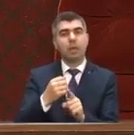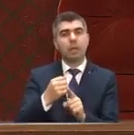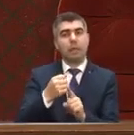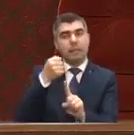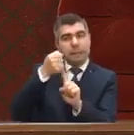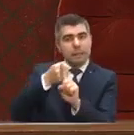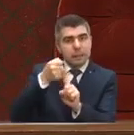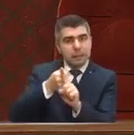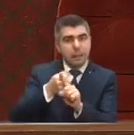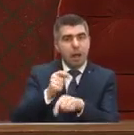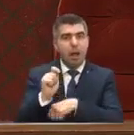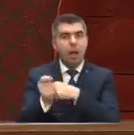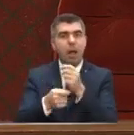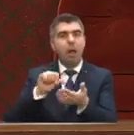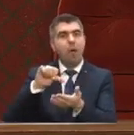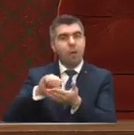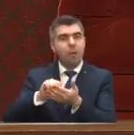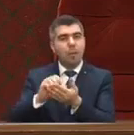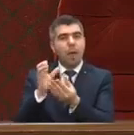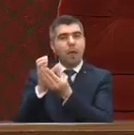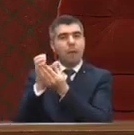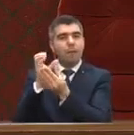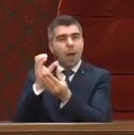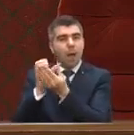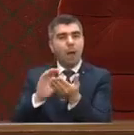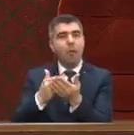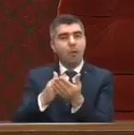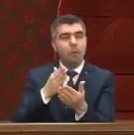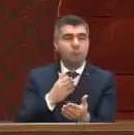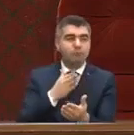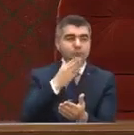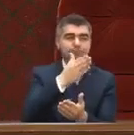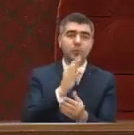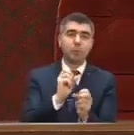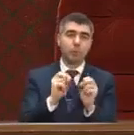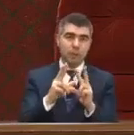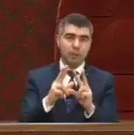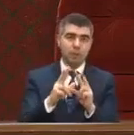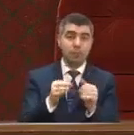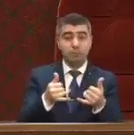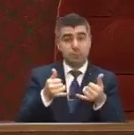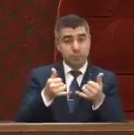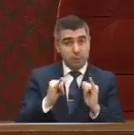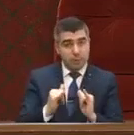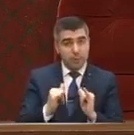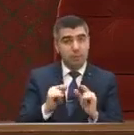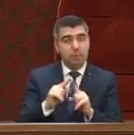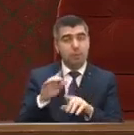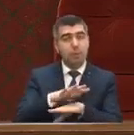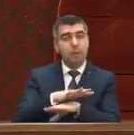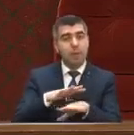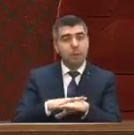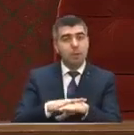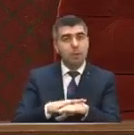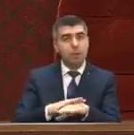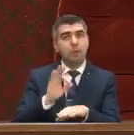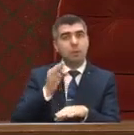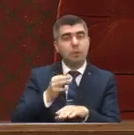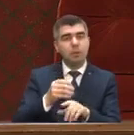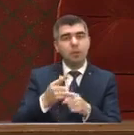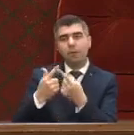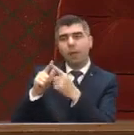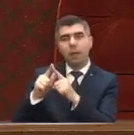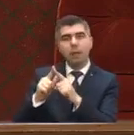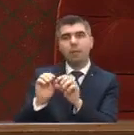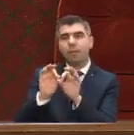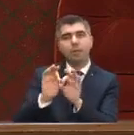حنا ممكن ومستعدين نمشيو فيها. والعلم ديالك سيد النائب المحترم حنا من جلسنا مع الجهات يقول لك اسيدي غير عطيونا داك الشيء، ما تبقاوش ديروا فيه دابا